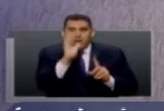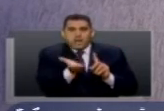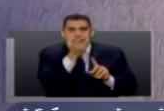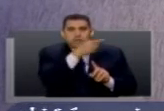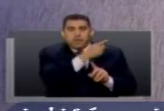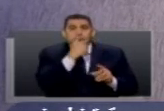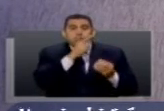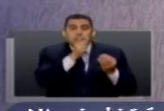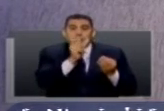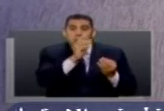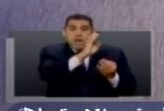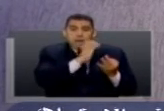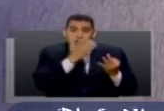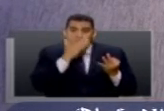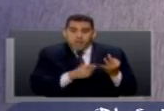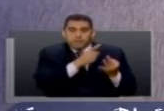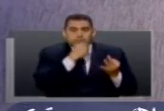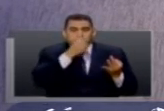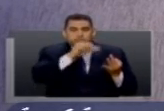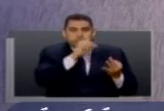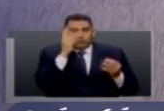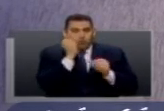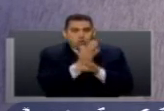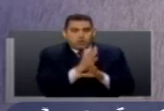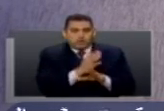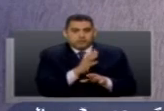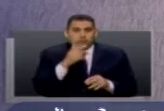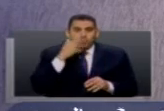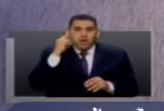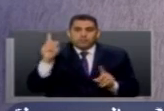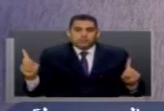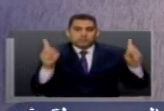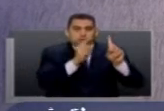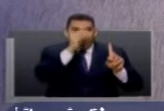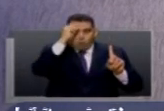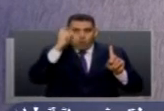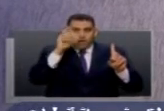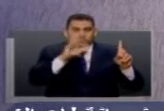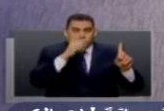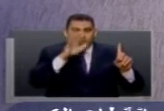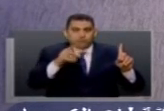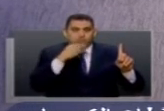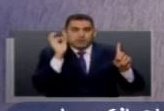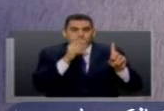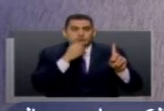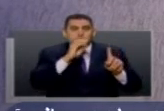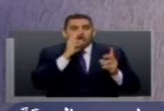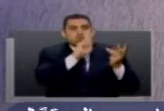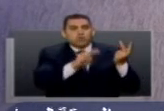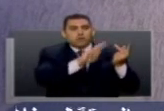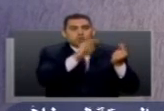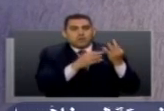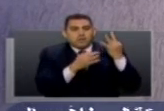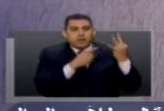فيه عاد الى النبي صلى الله عليه واله وسلم امام قريش وطرح الاسئله الثلاثه قال انبئكم عنها يعني بكره بعد